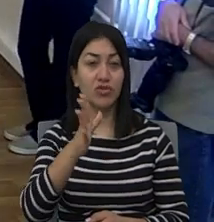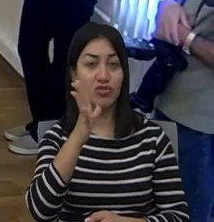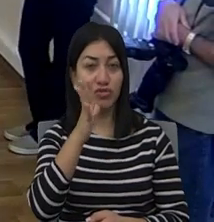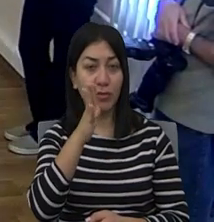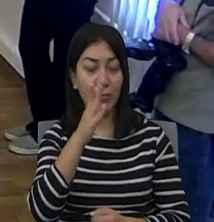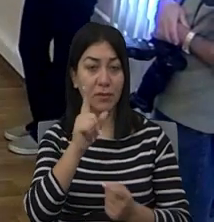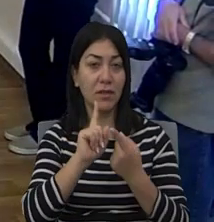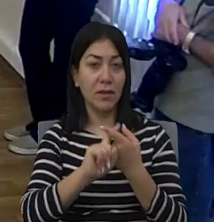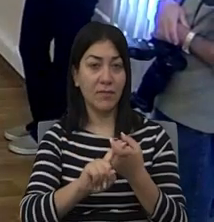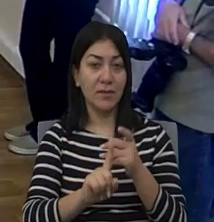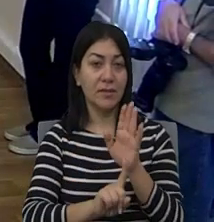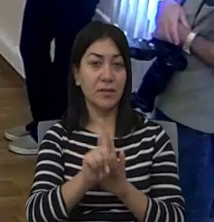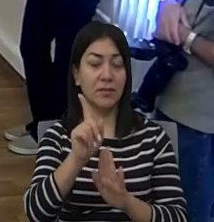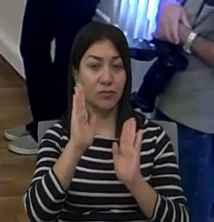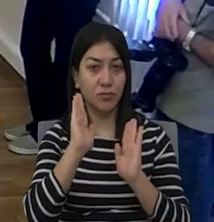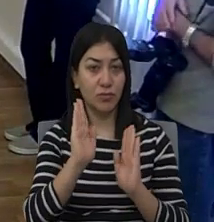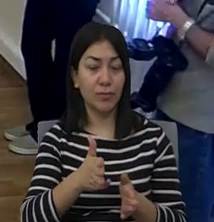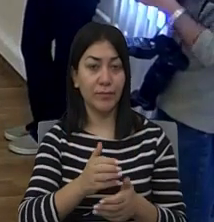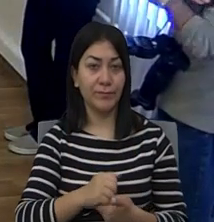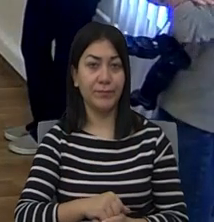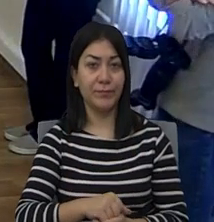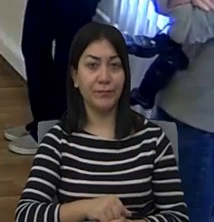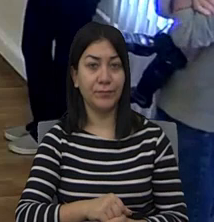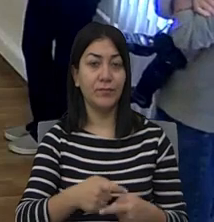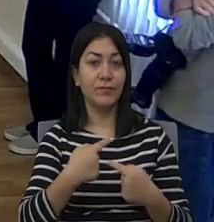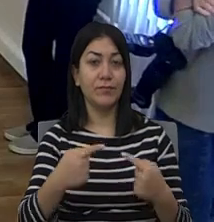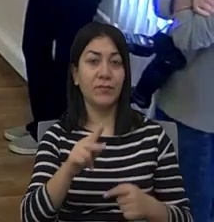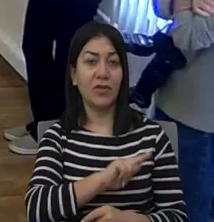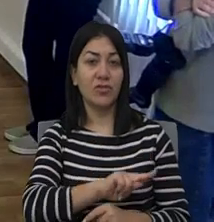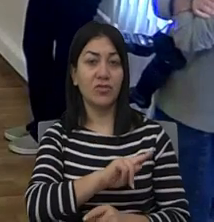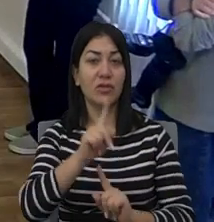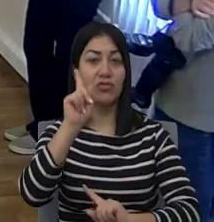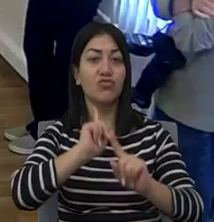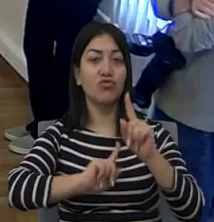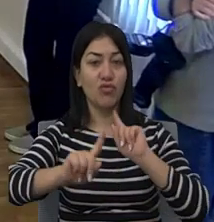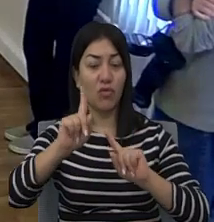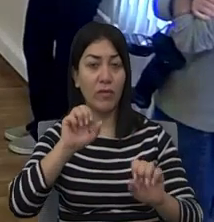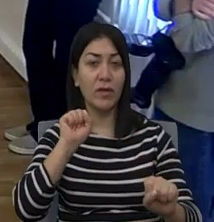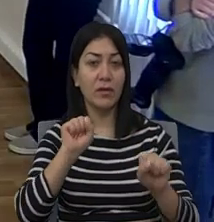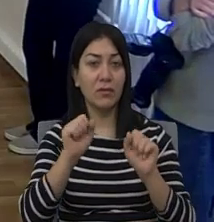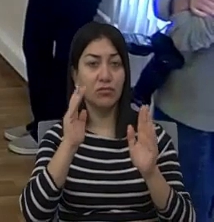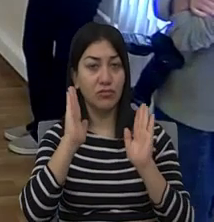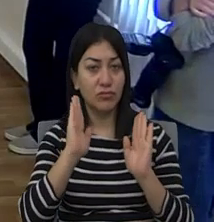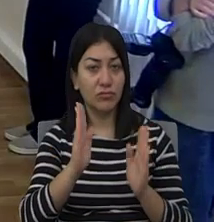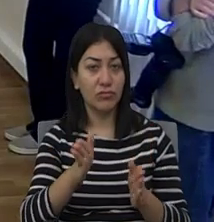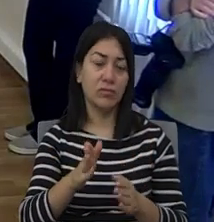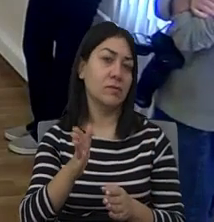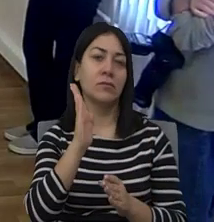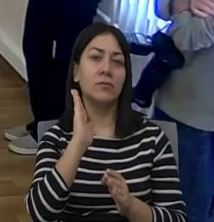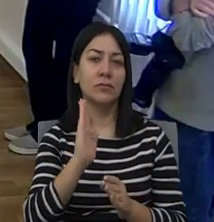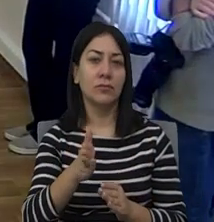սրահի հետ կապված ուրեմն կմեկնարկենք մի շարք աշխատաժողովներ, որոնք կազմակերպվեն եւ